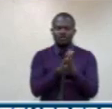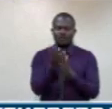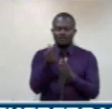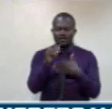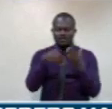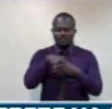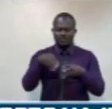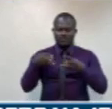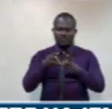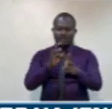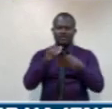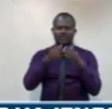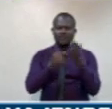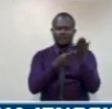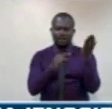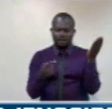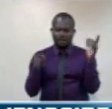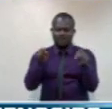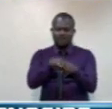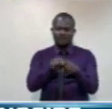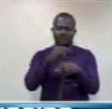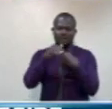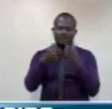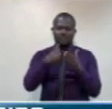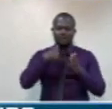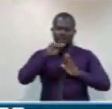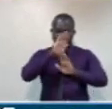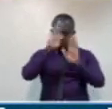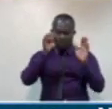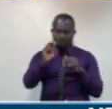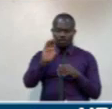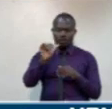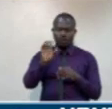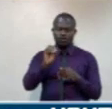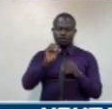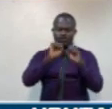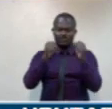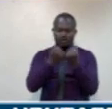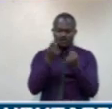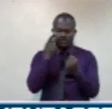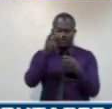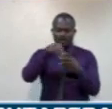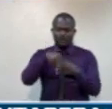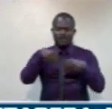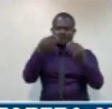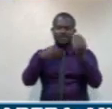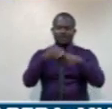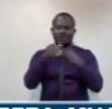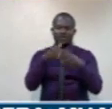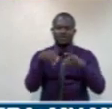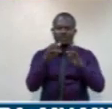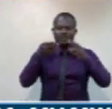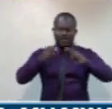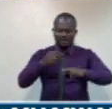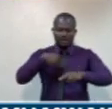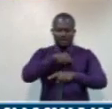imari mu buryo bw'ikoranabuhanga, nk'uko dufite umucyo systeme dureberamo ibitangwa ry'amasoko n'uburyo bigenda, nkeka